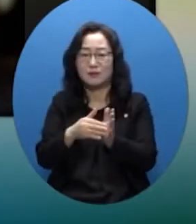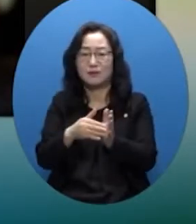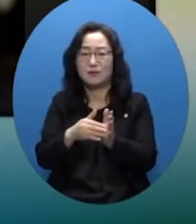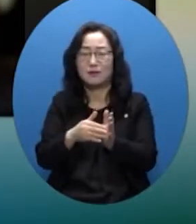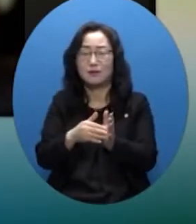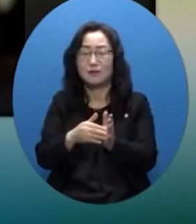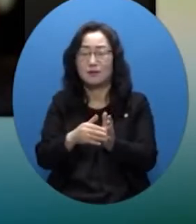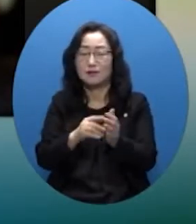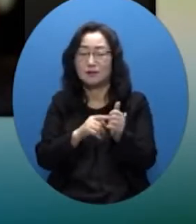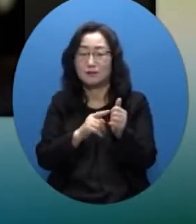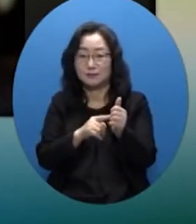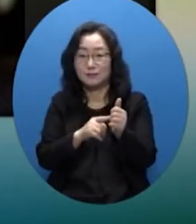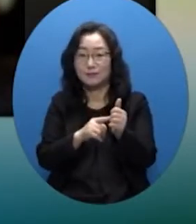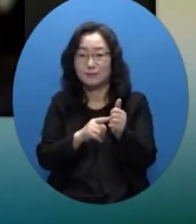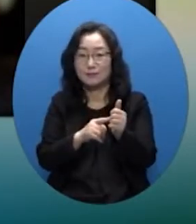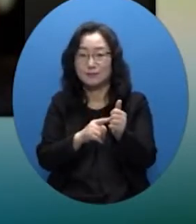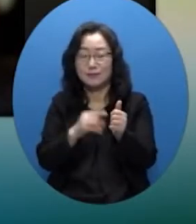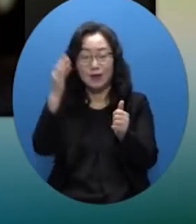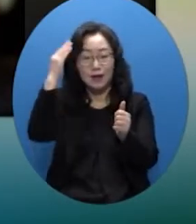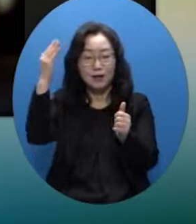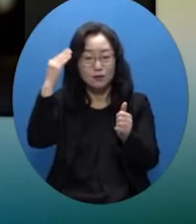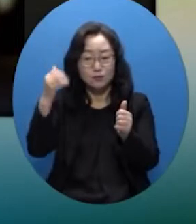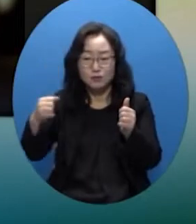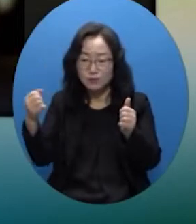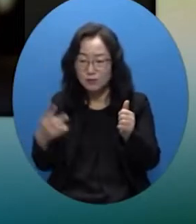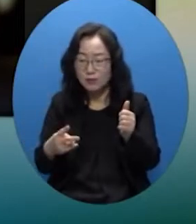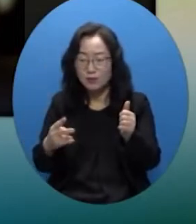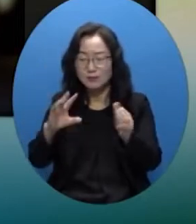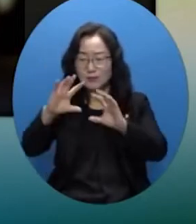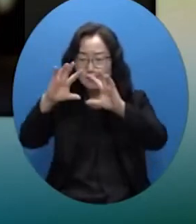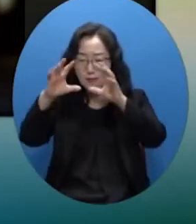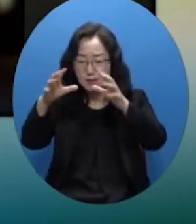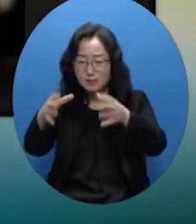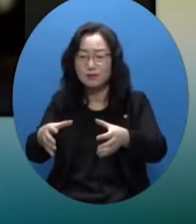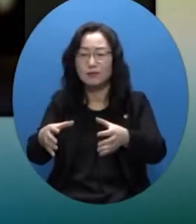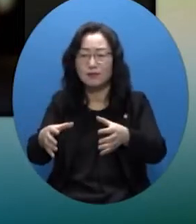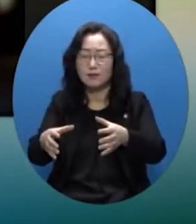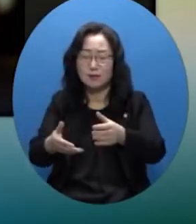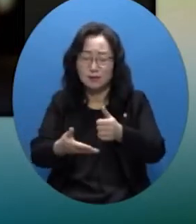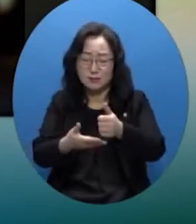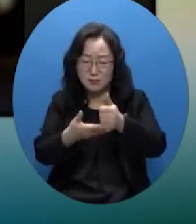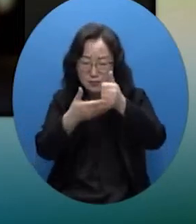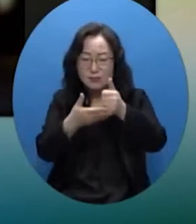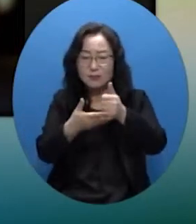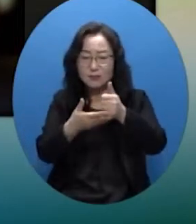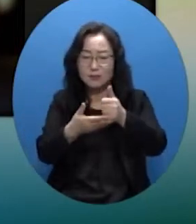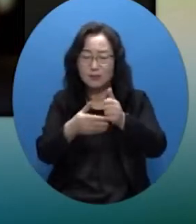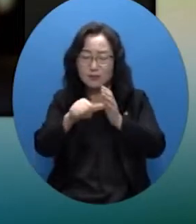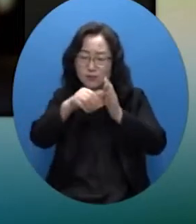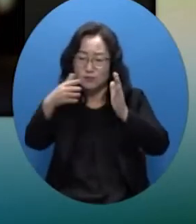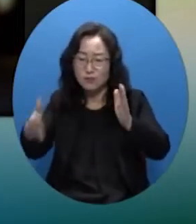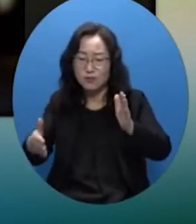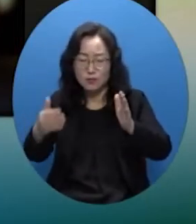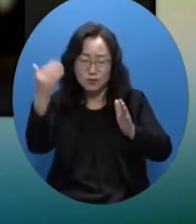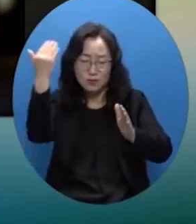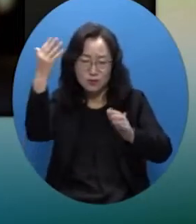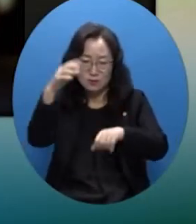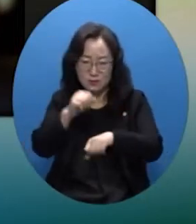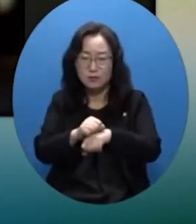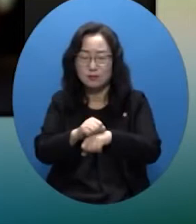여량 박사님은 하고 뿐만 아니라 전 세계적으로 존경받는 세계적인 석학 입니다